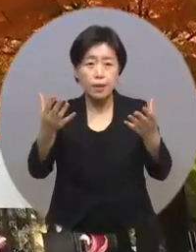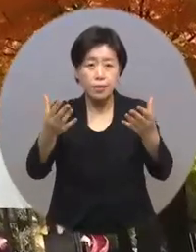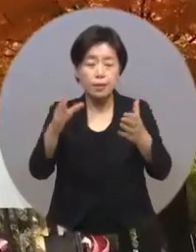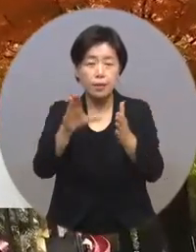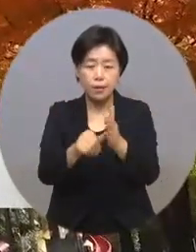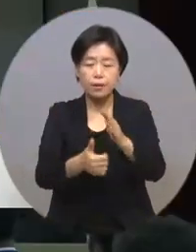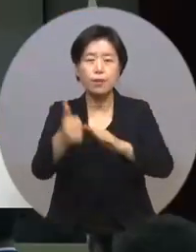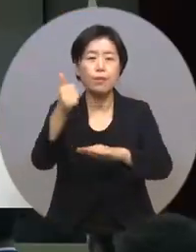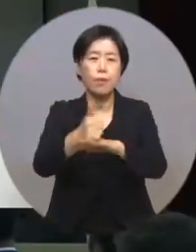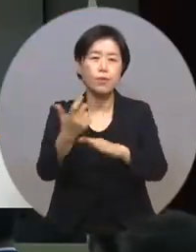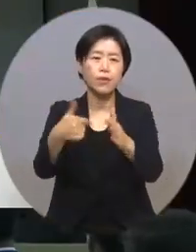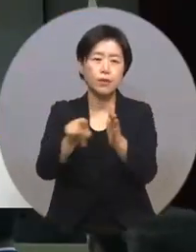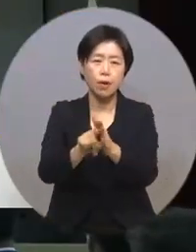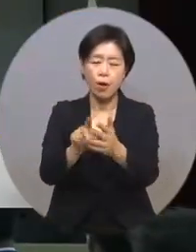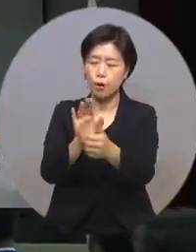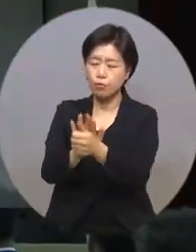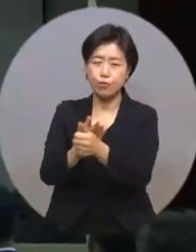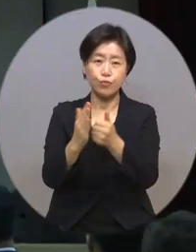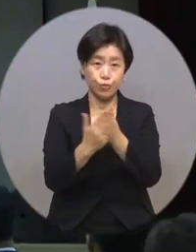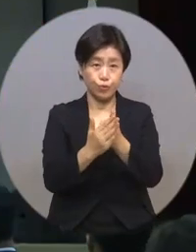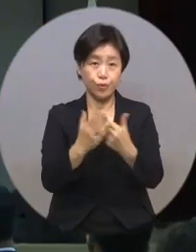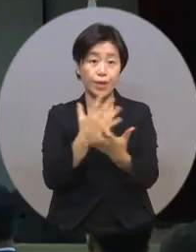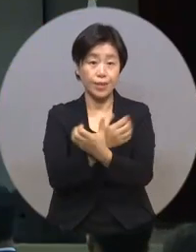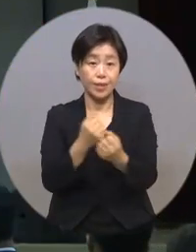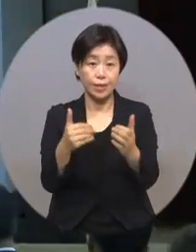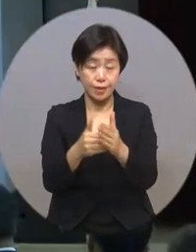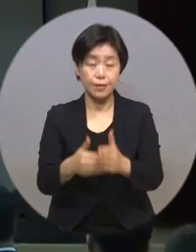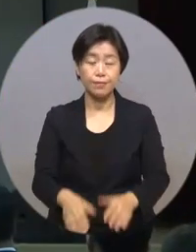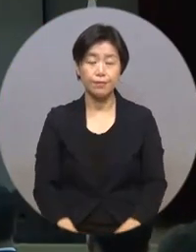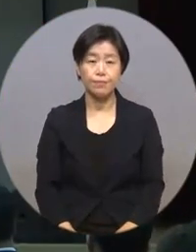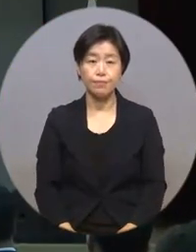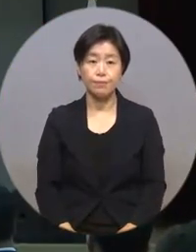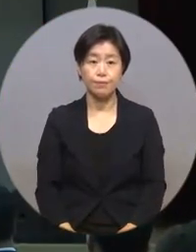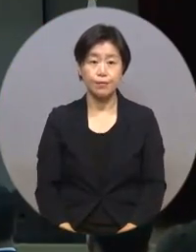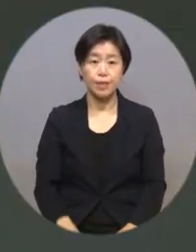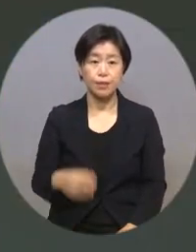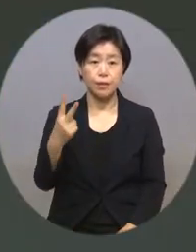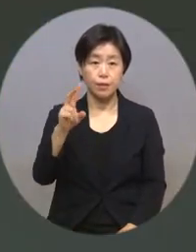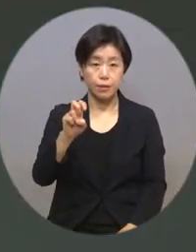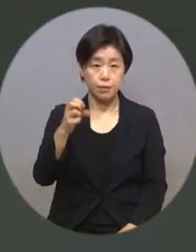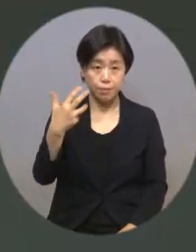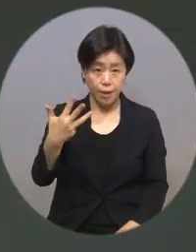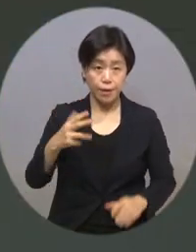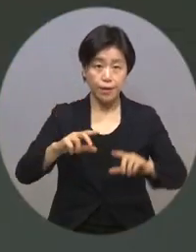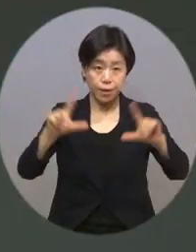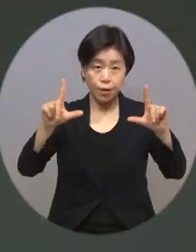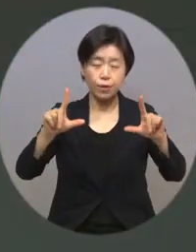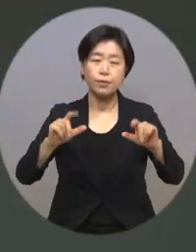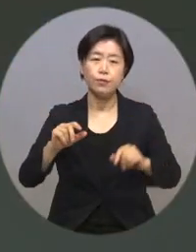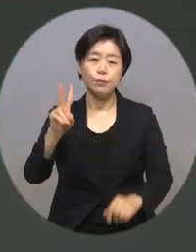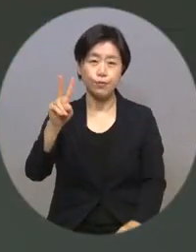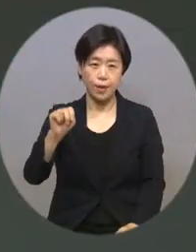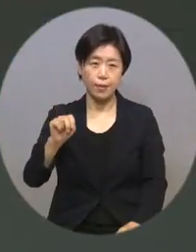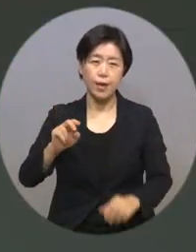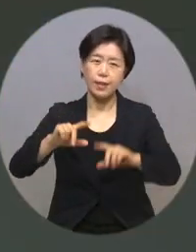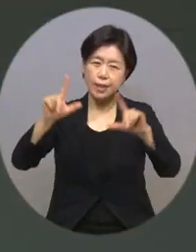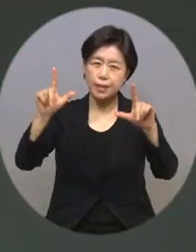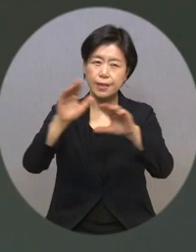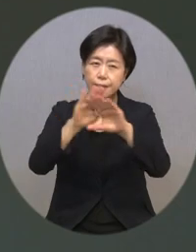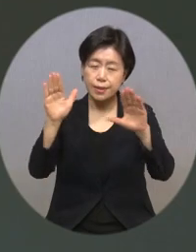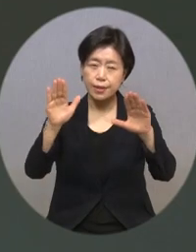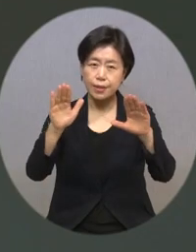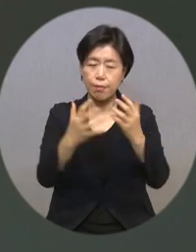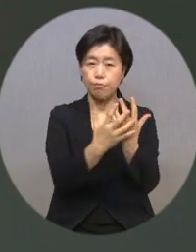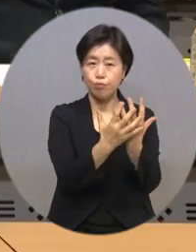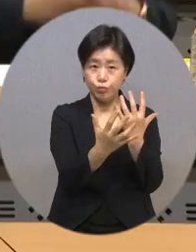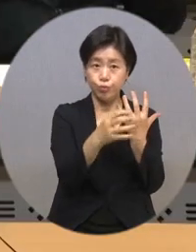힘을 모으기로 했습니다 전남도와 여수시는 부산시와 함께 2028년 UN 기구변화협약 당사국